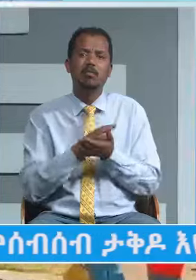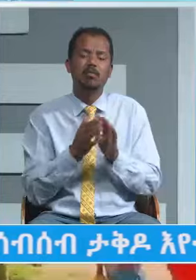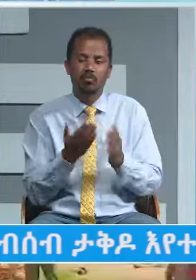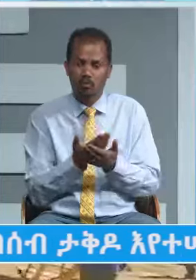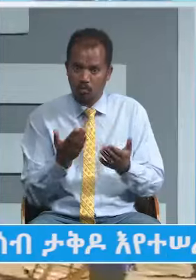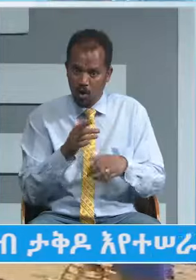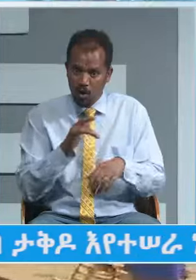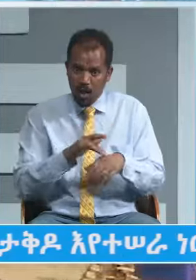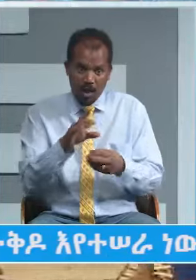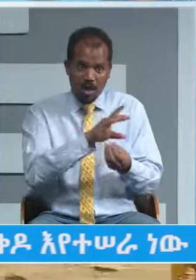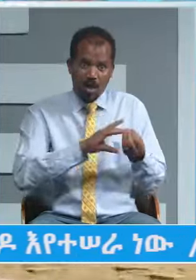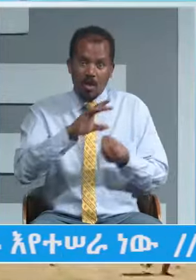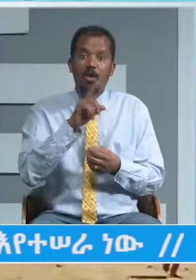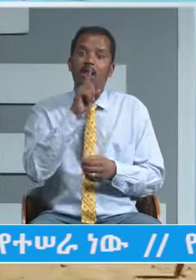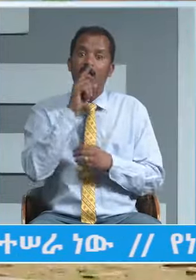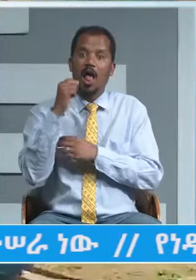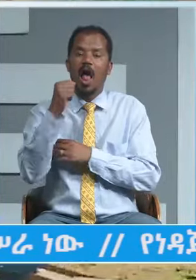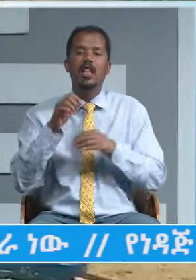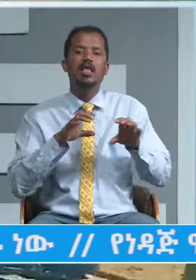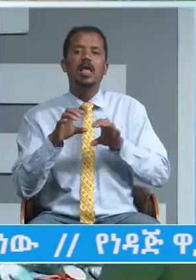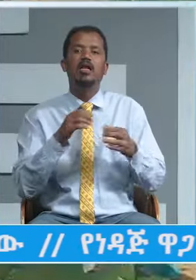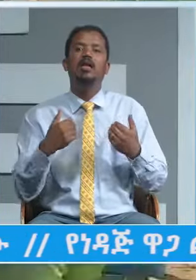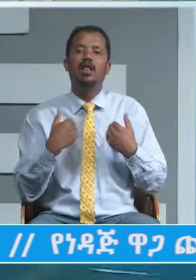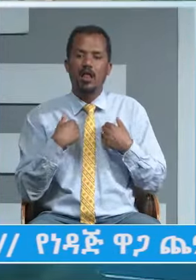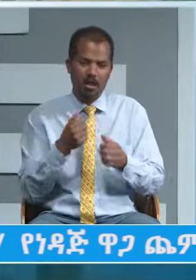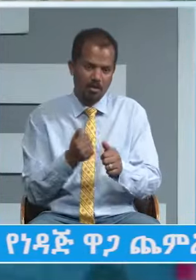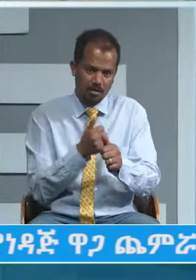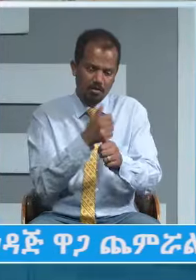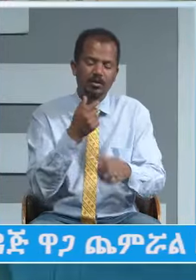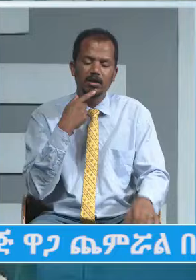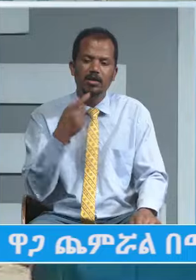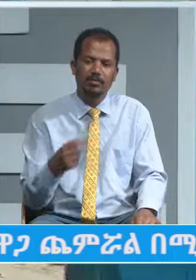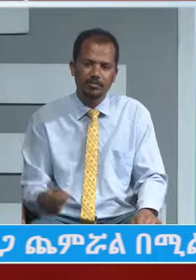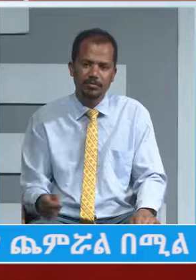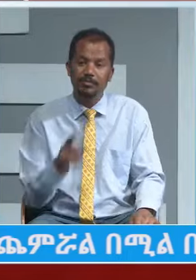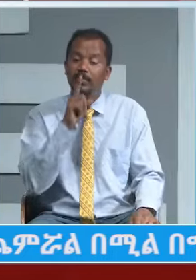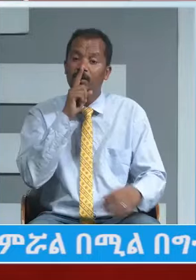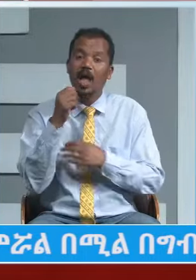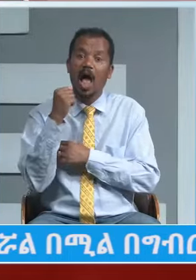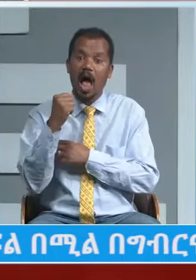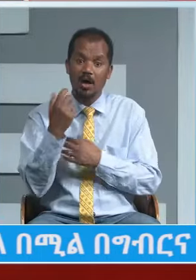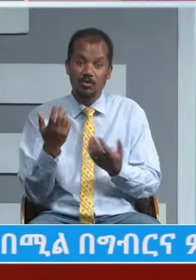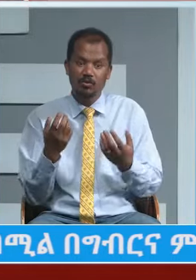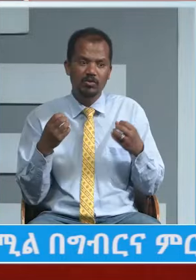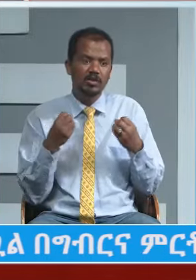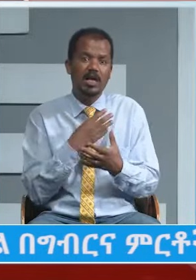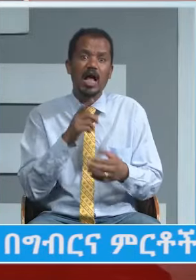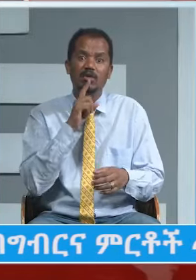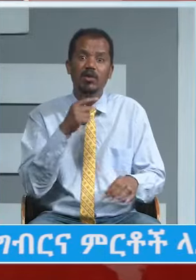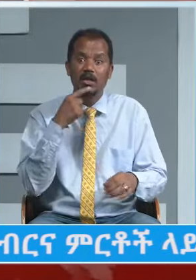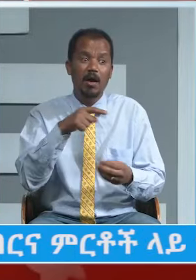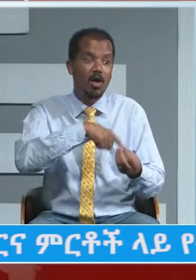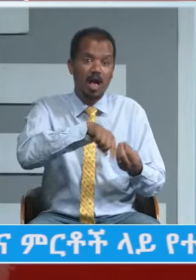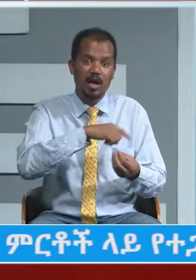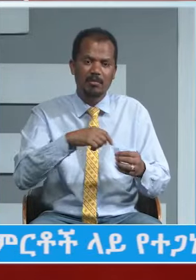ስጋት በሚሆኑ ጉዳዮች ላይ የክልሉ የጸጥታ ኃይል እያደረገው ያለውን ክትትል ይገልጻሉ። ጸጥታ ኃይሉ ያው ስጋት ናቸው